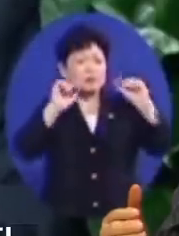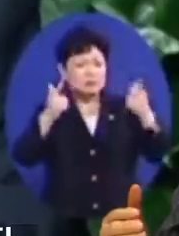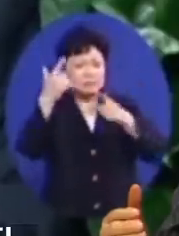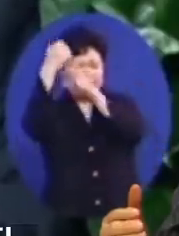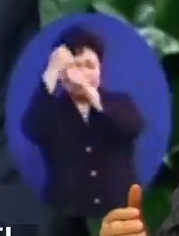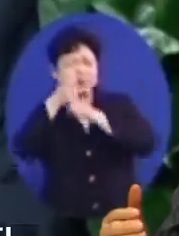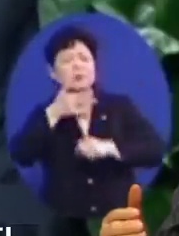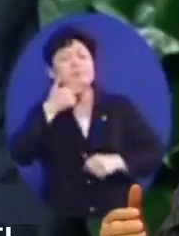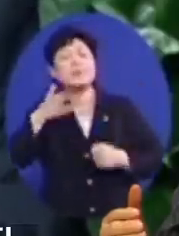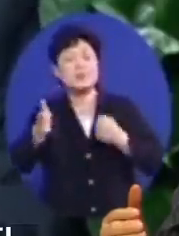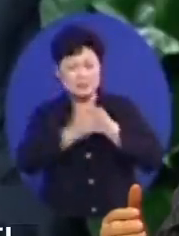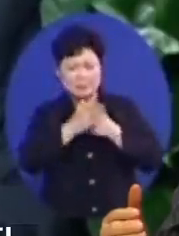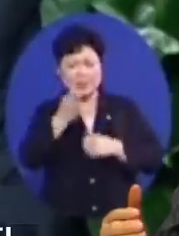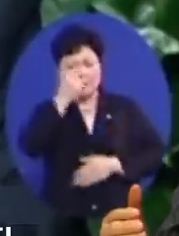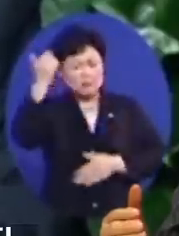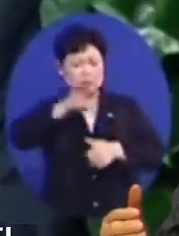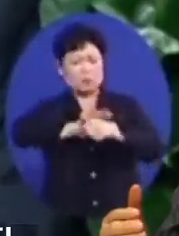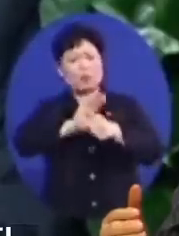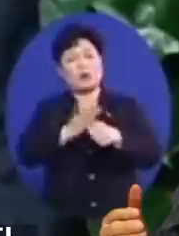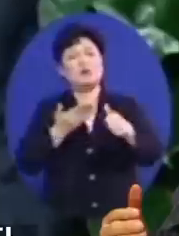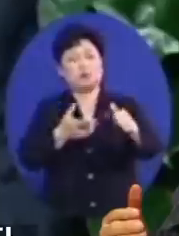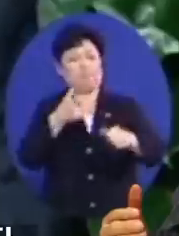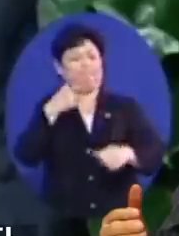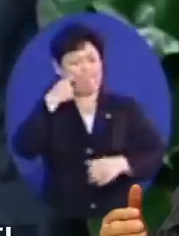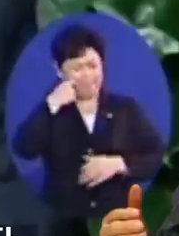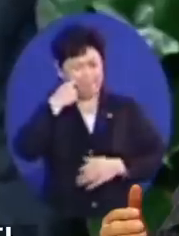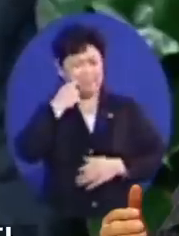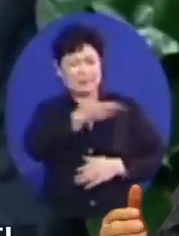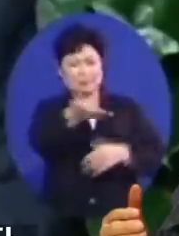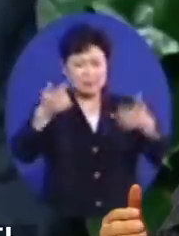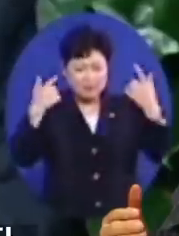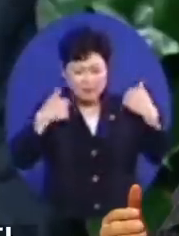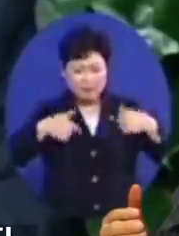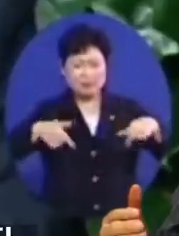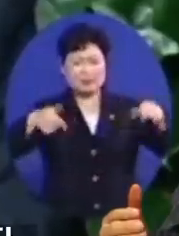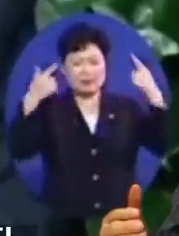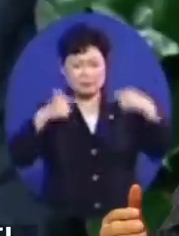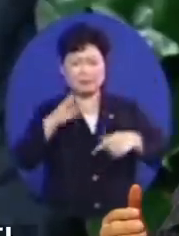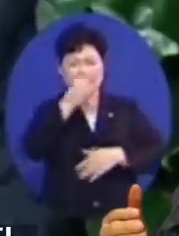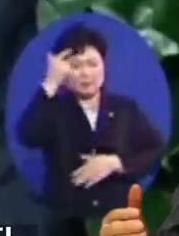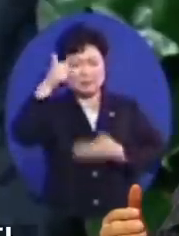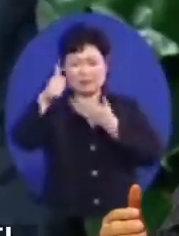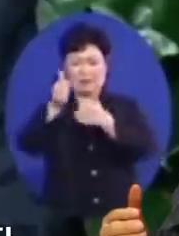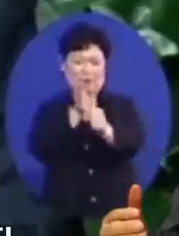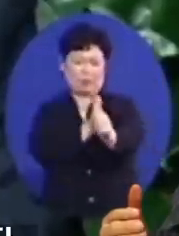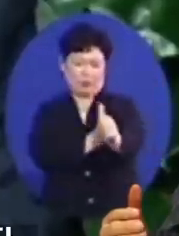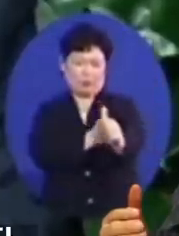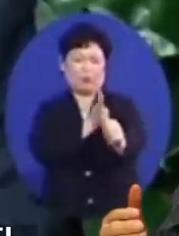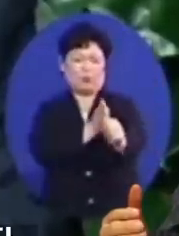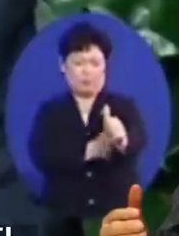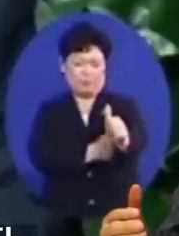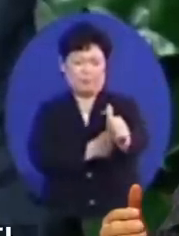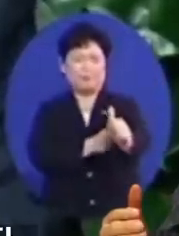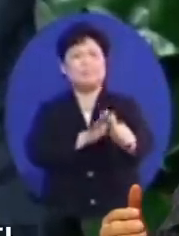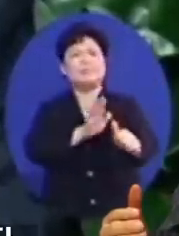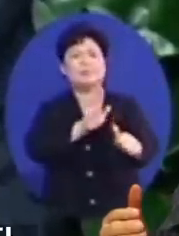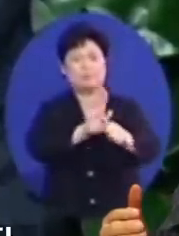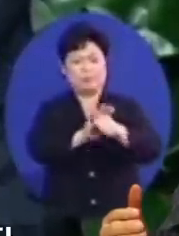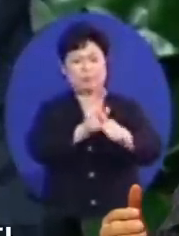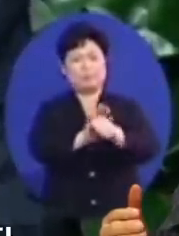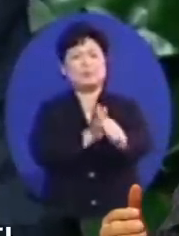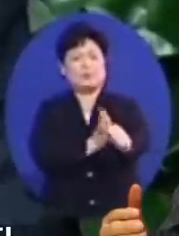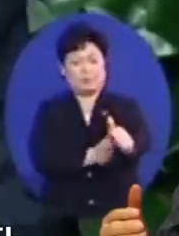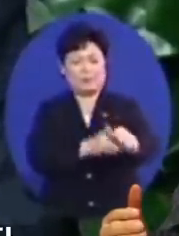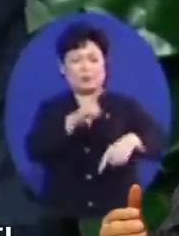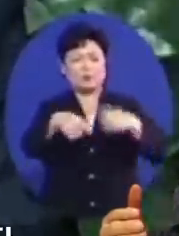않으므로 성령이 역사할 수 없는 것입니다. 여러분은 항상 성령께 도움을 구하시기 바랍니다. 한번